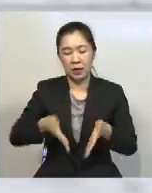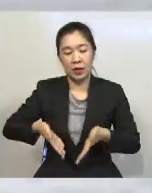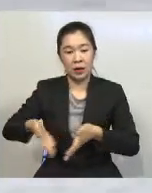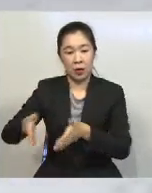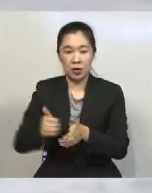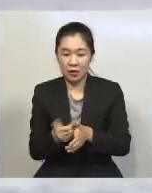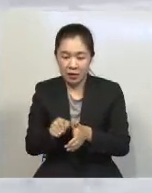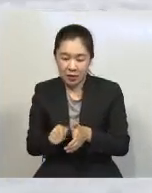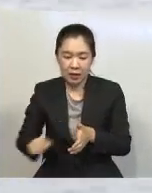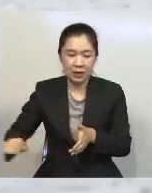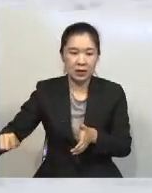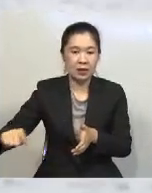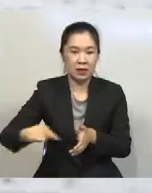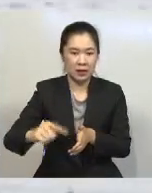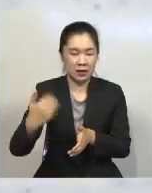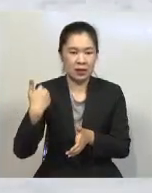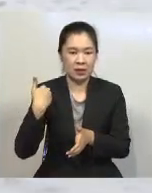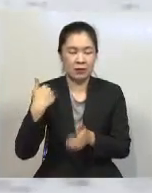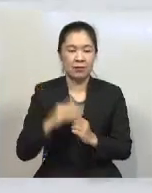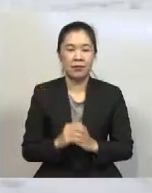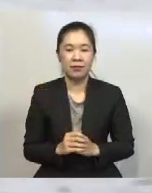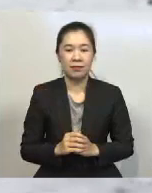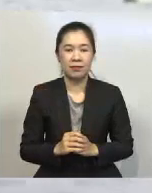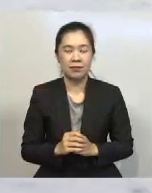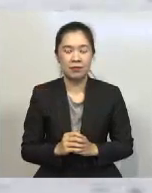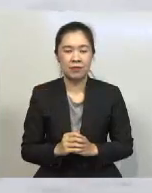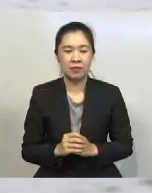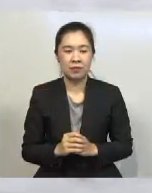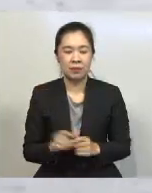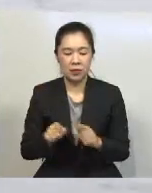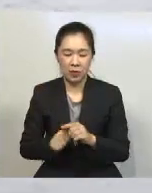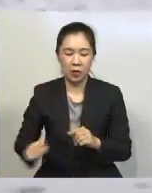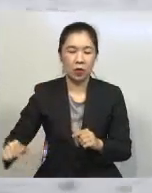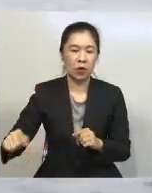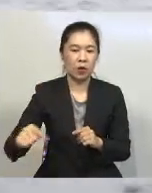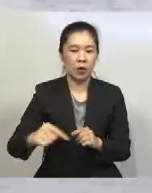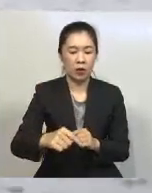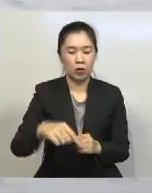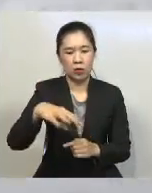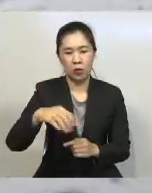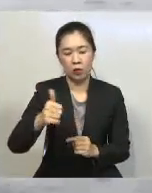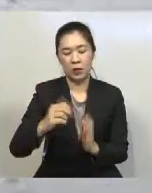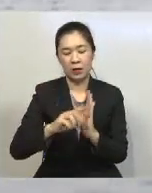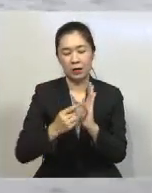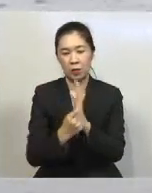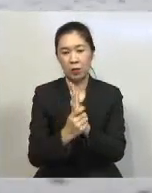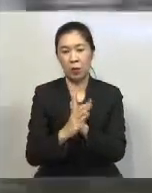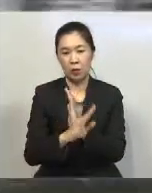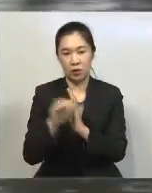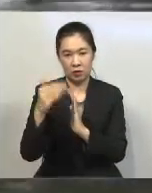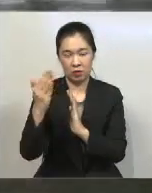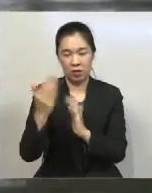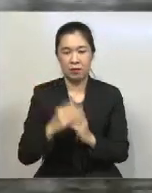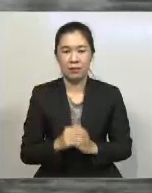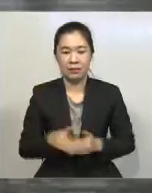ชัยขอวังเข้าทางตำบลธาตุน้อยสาธาตุนะครับแล้วก็ออกทางอำเภอเขิงในเพื่อเข้าสู่ตัวจังหวัดอุบลราชธานีหรือเลี่ยงไปใช้เส้